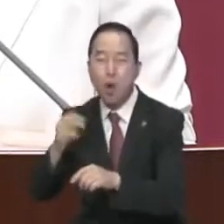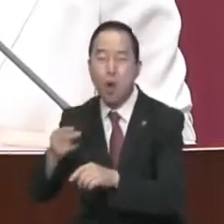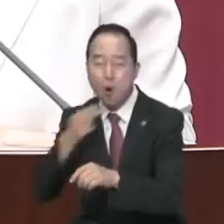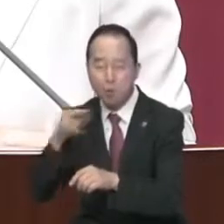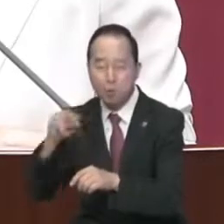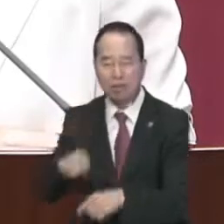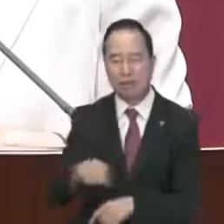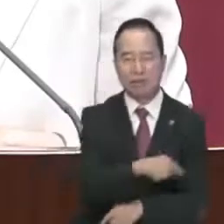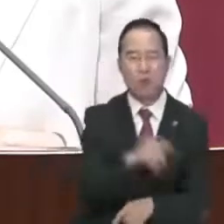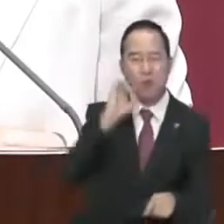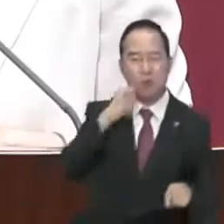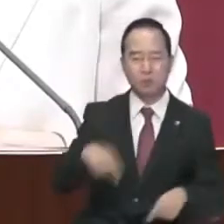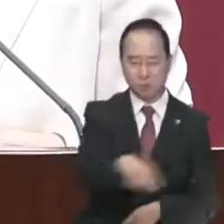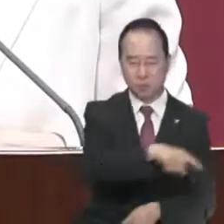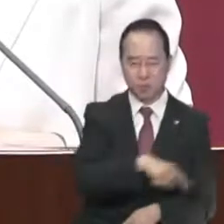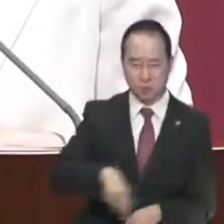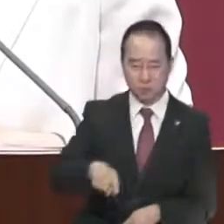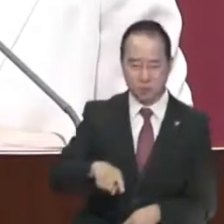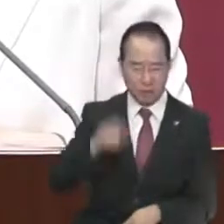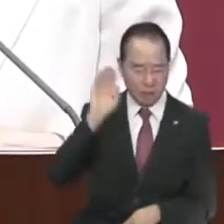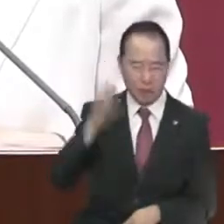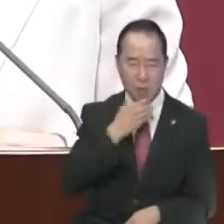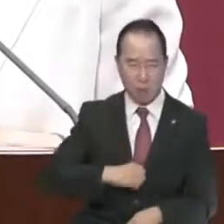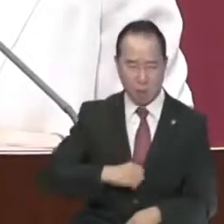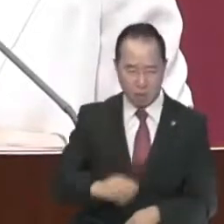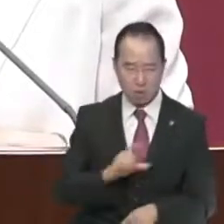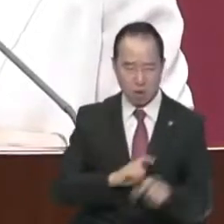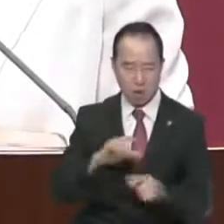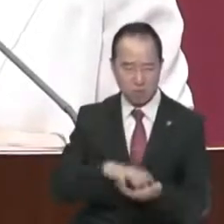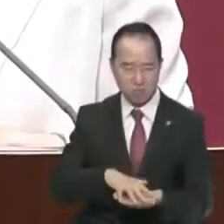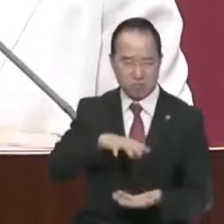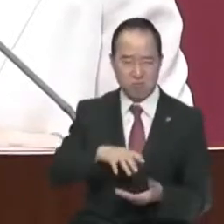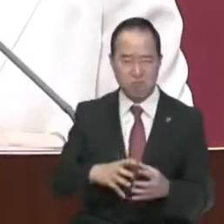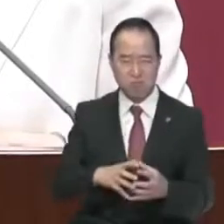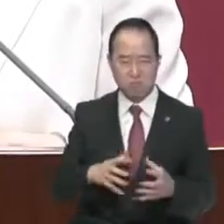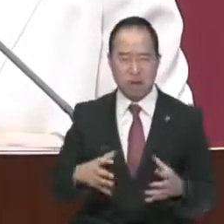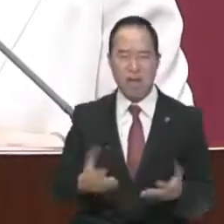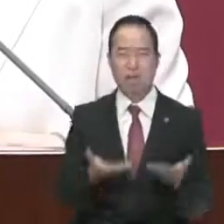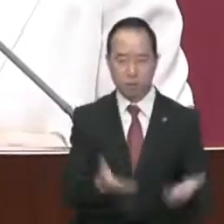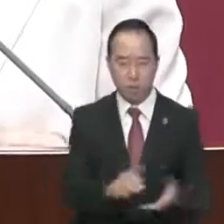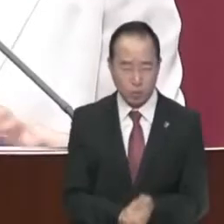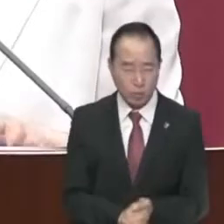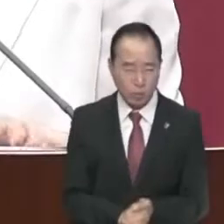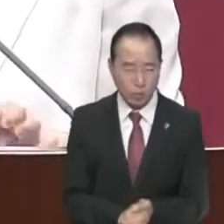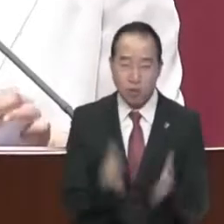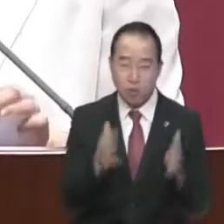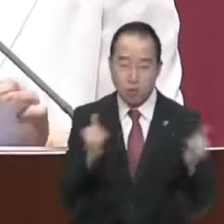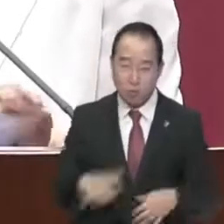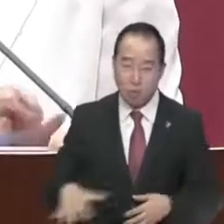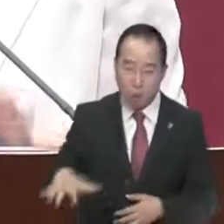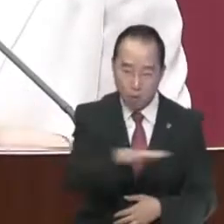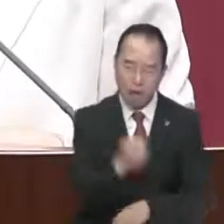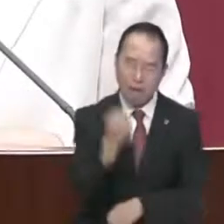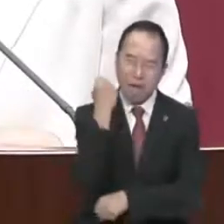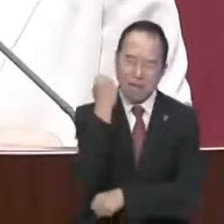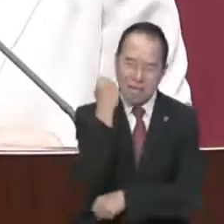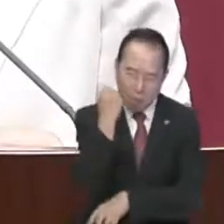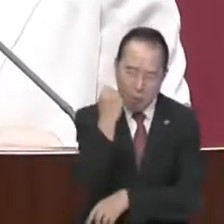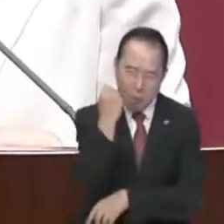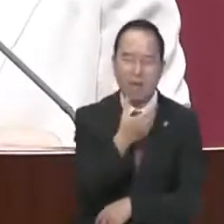양과 질을 높여서 국민 모두가 최소한의 행복을 누릴 수 있는 그런 대한민국을 만들어가는